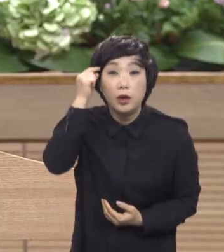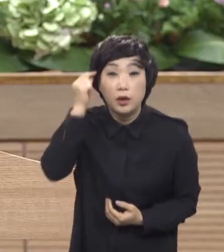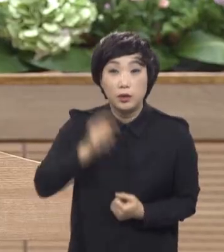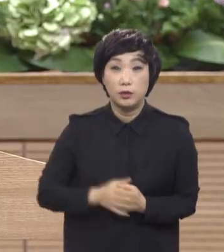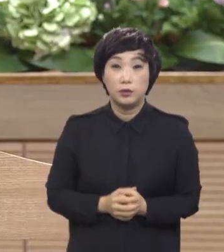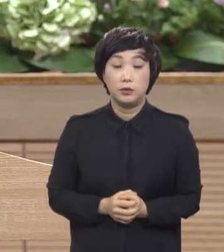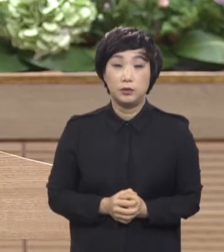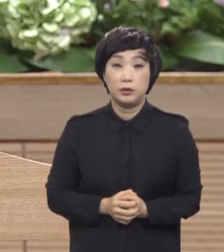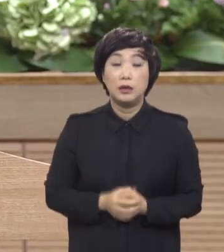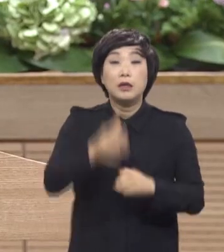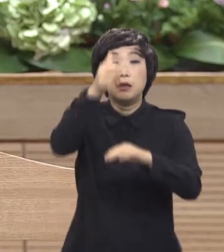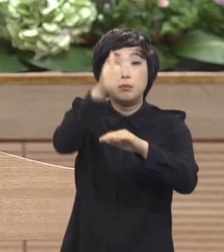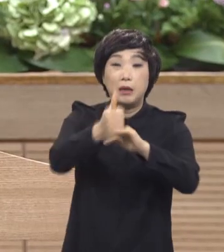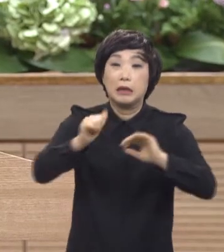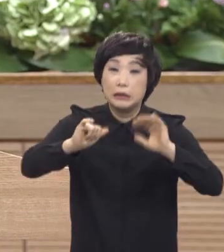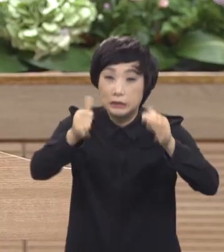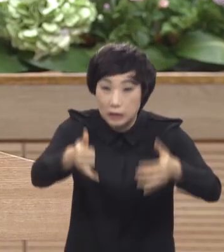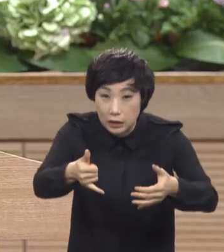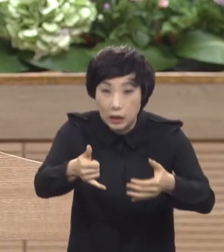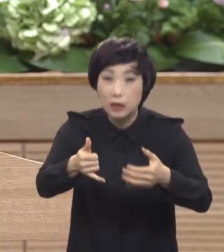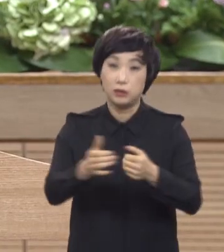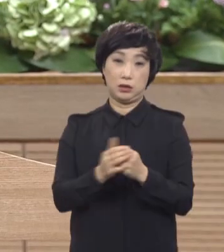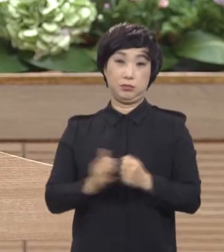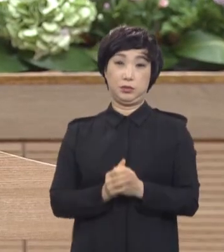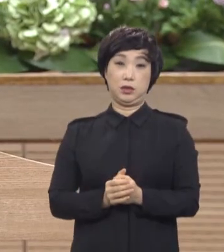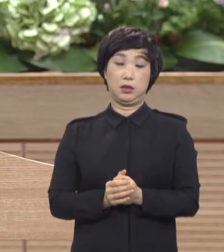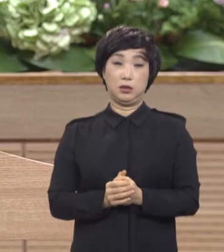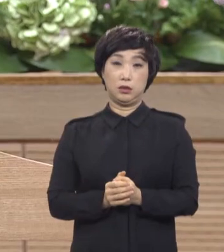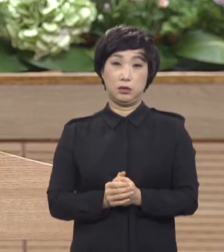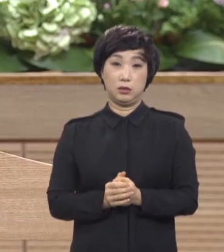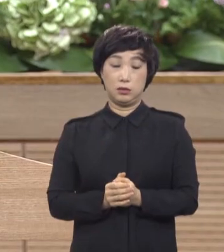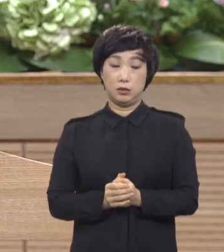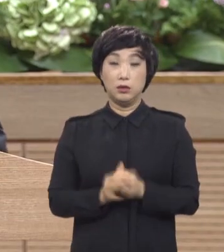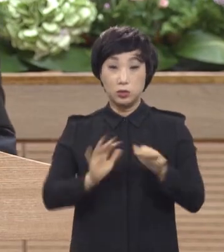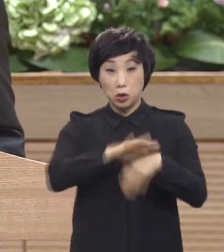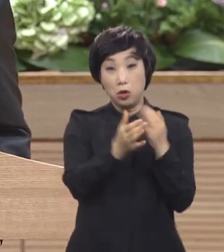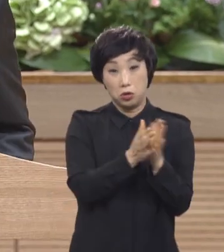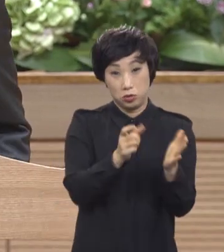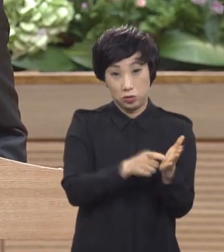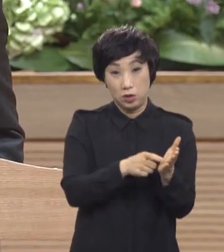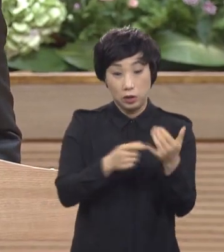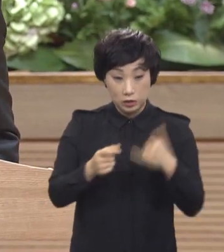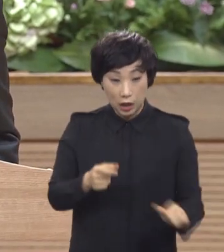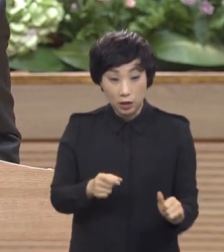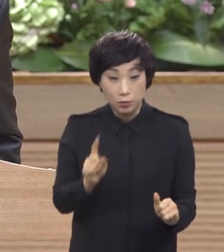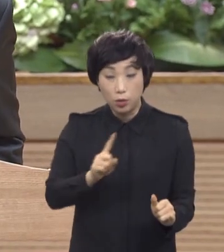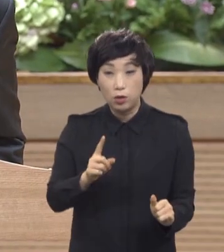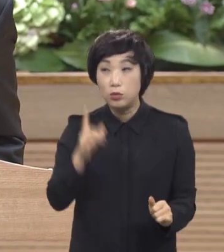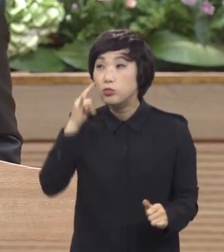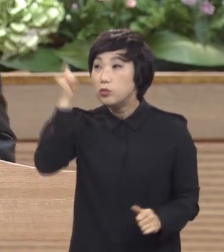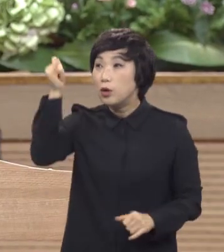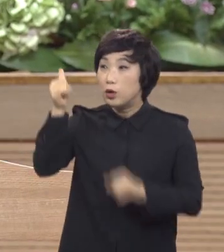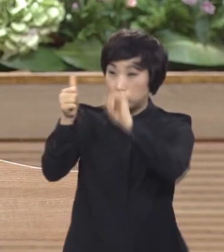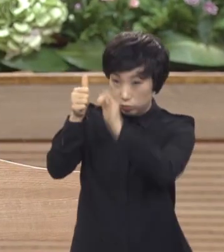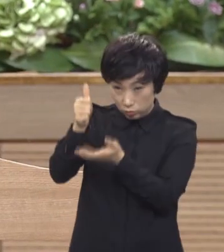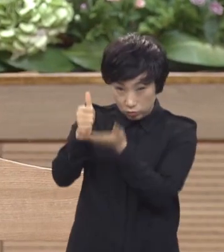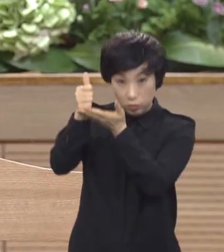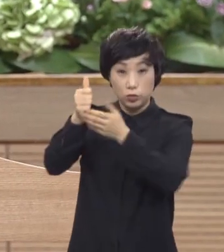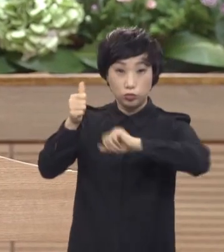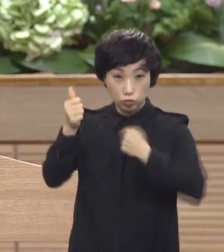말세이기 때문에 성경은 자녀들에게 부모에게 순종하라고 했는데